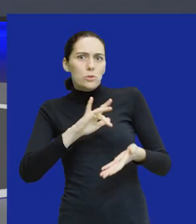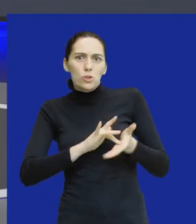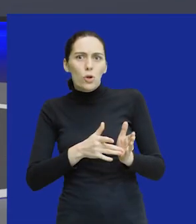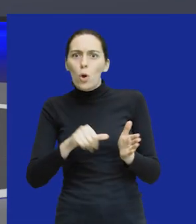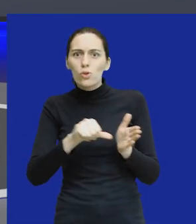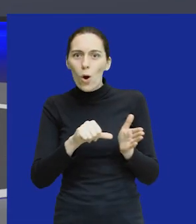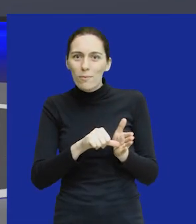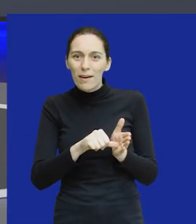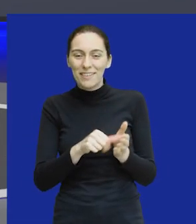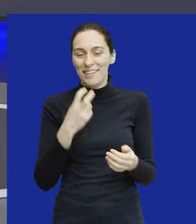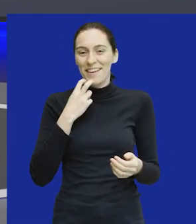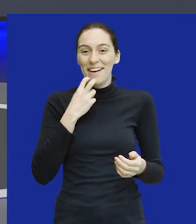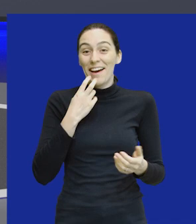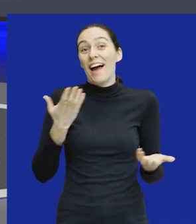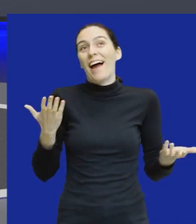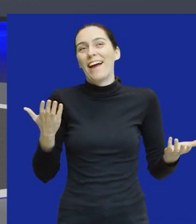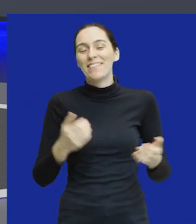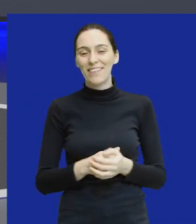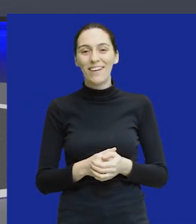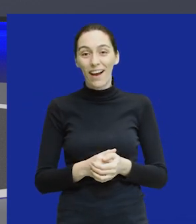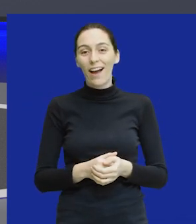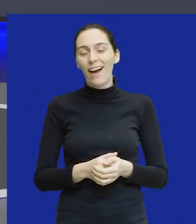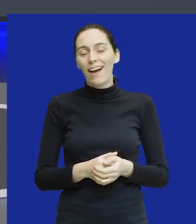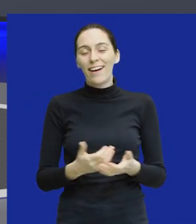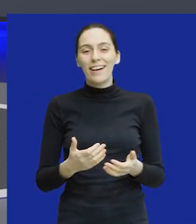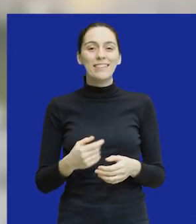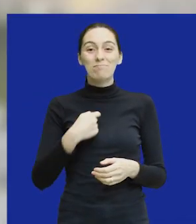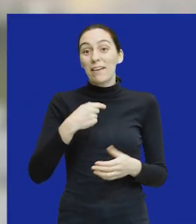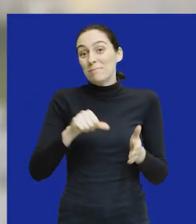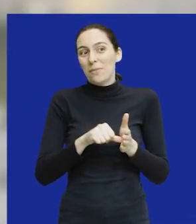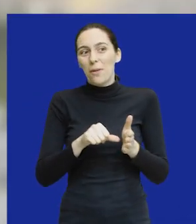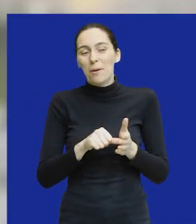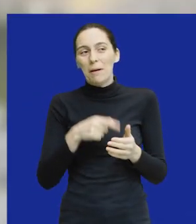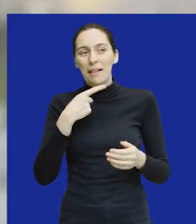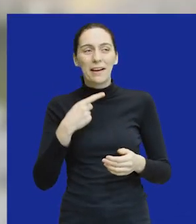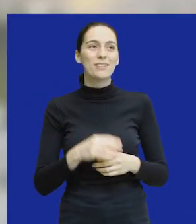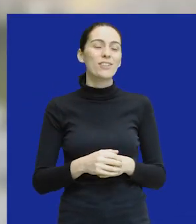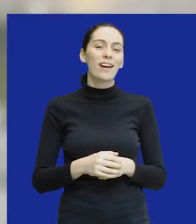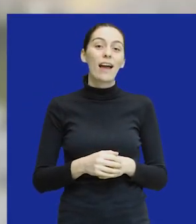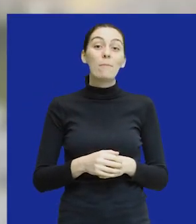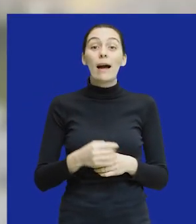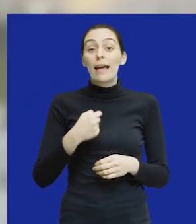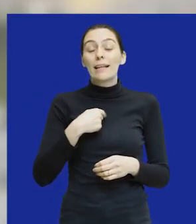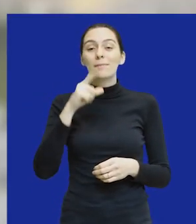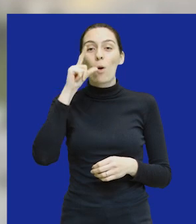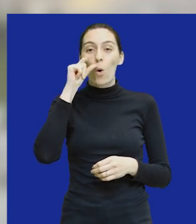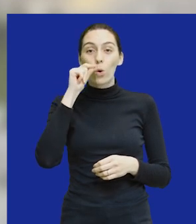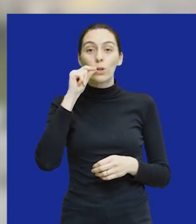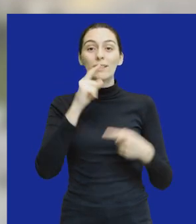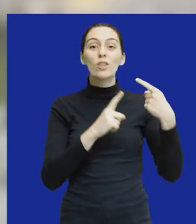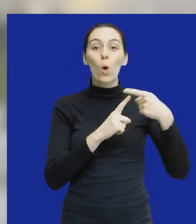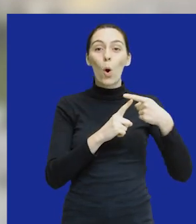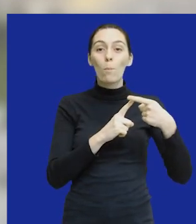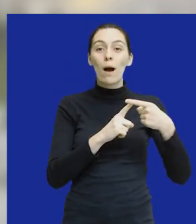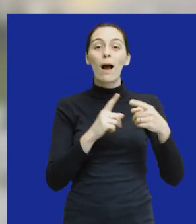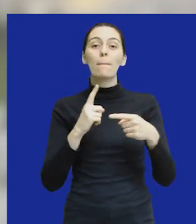normalan. Evo, mogu reći za sebe da sam normalan. I kao što sam rekao, otac